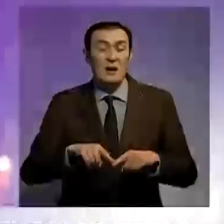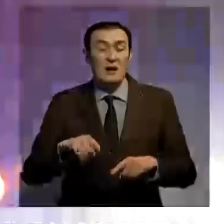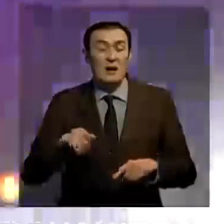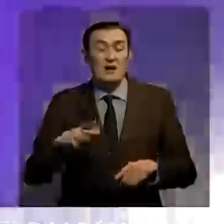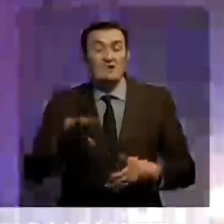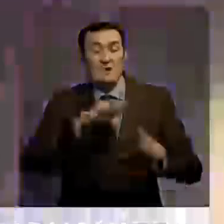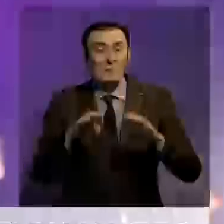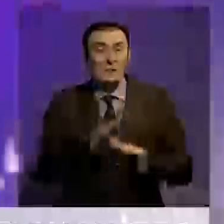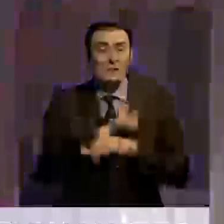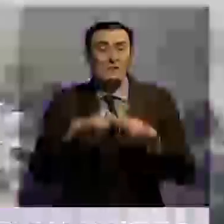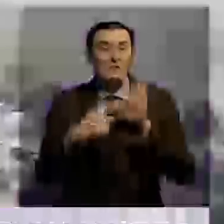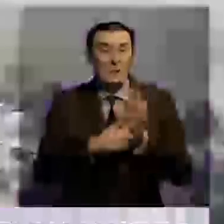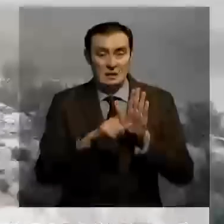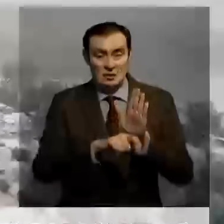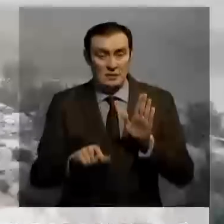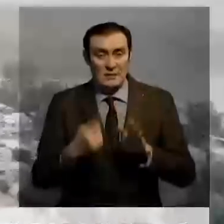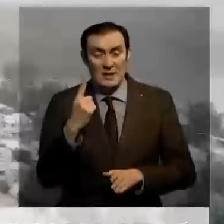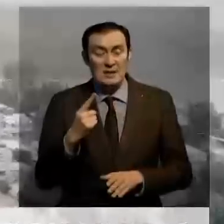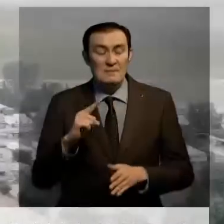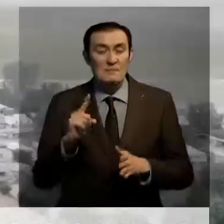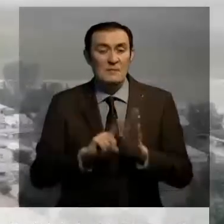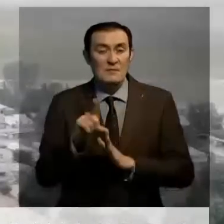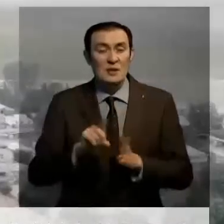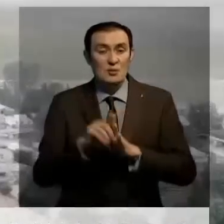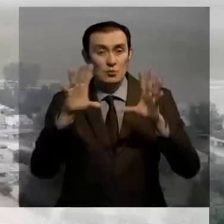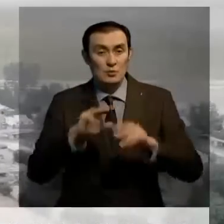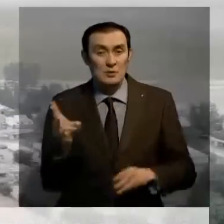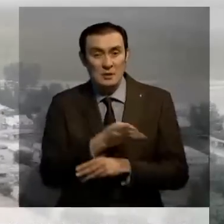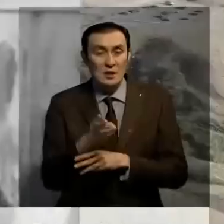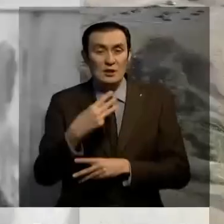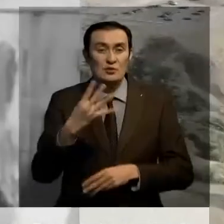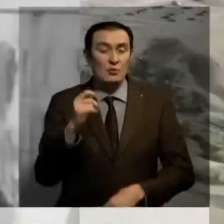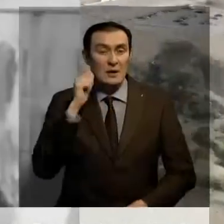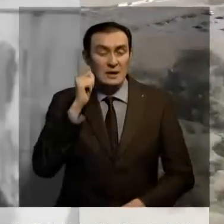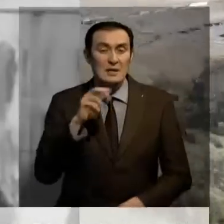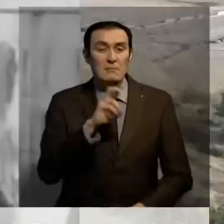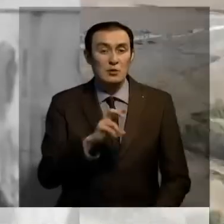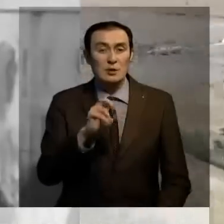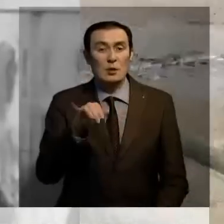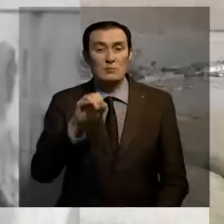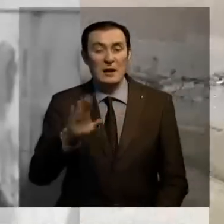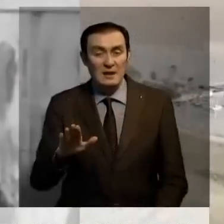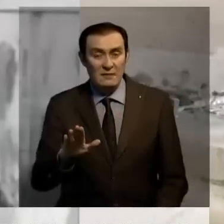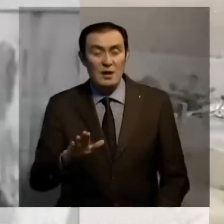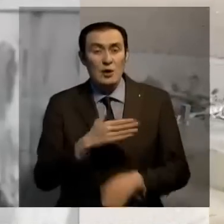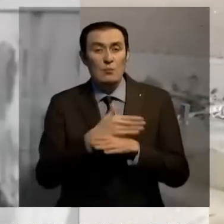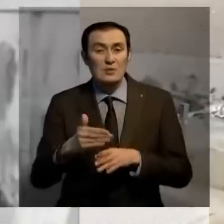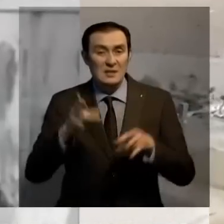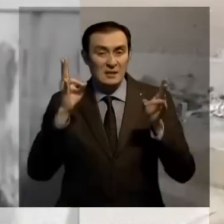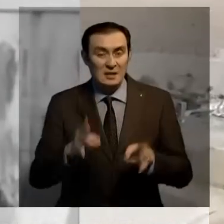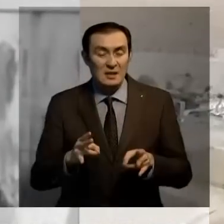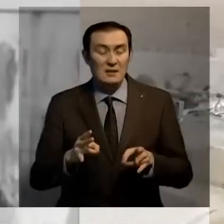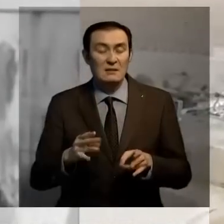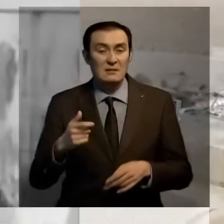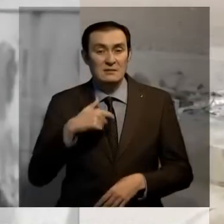унес жизни 17 человек. Одним из первых на борьбу с огнем бросился 34-летний Бауржан Даутбаев. После трагедии